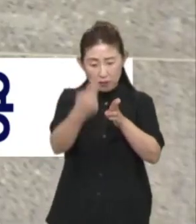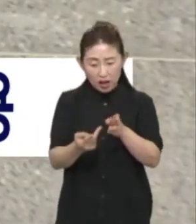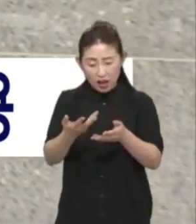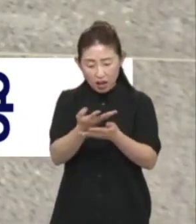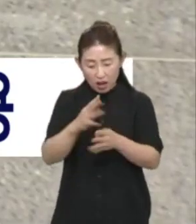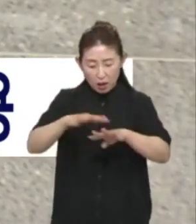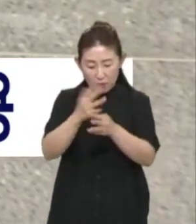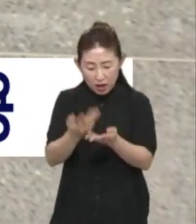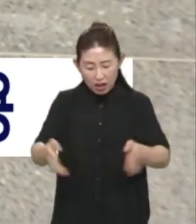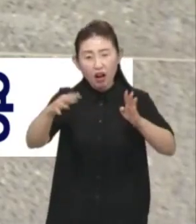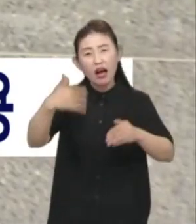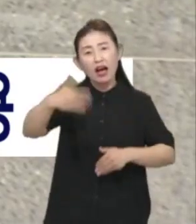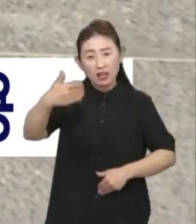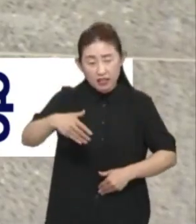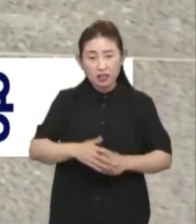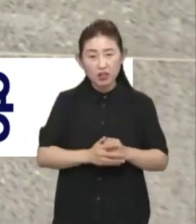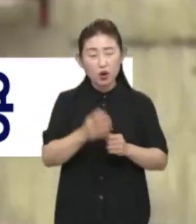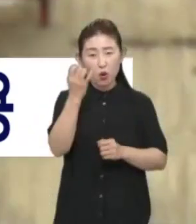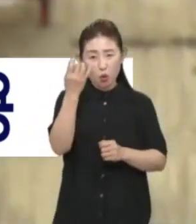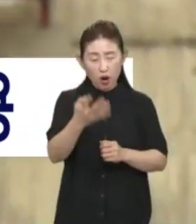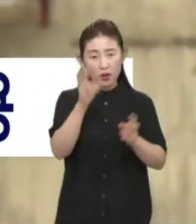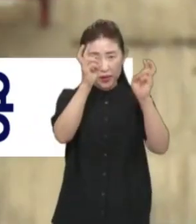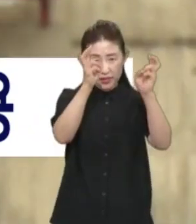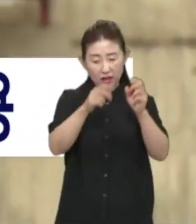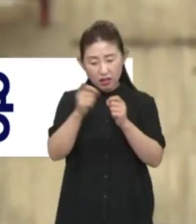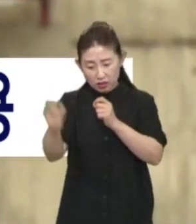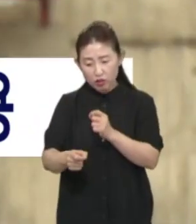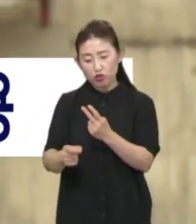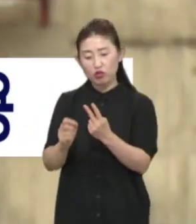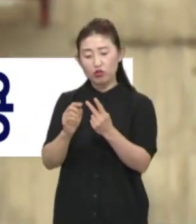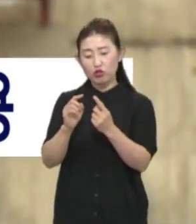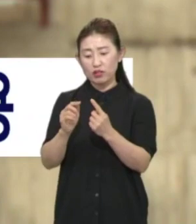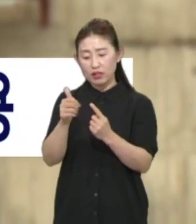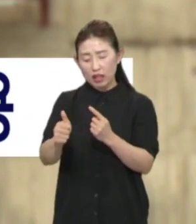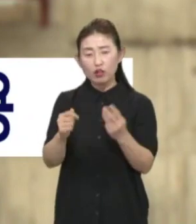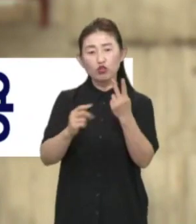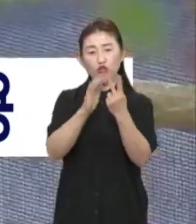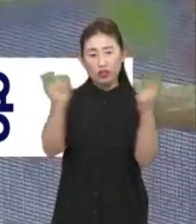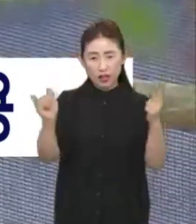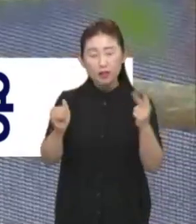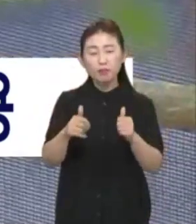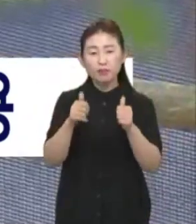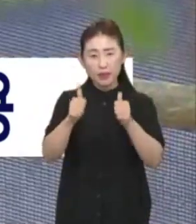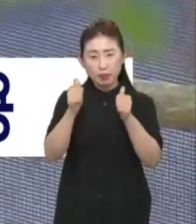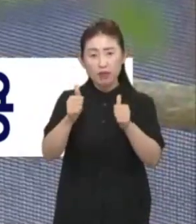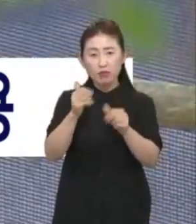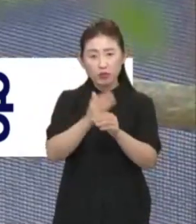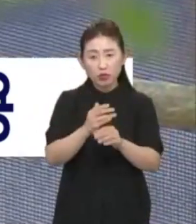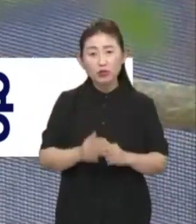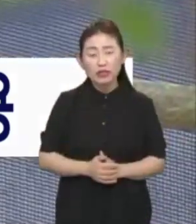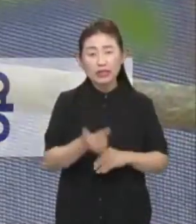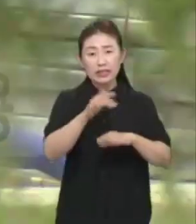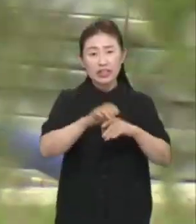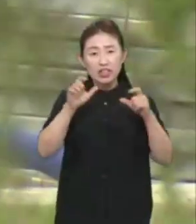않은 혐의를 받고 있는 원청과 하청 대표 두 명을 불구속 상태로 재판에 넘겼는데 이는